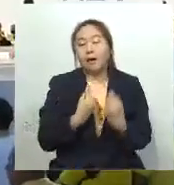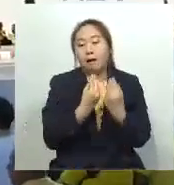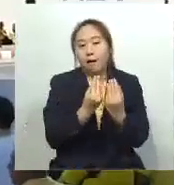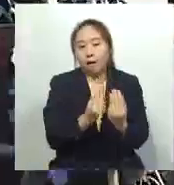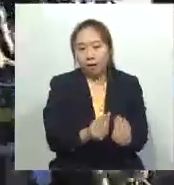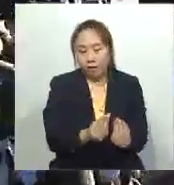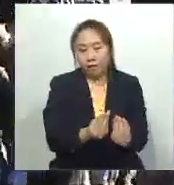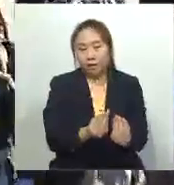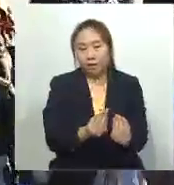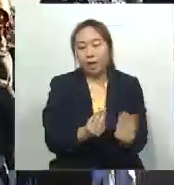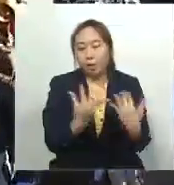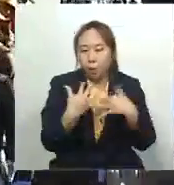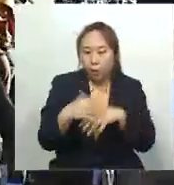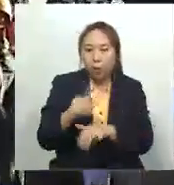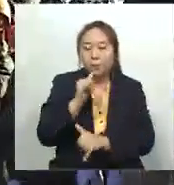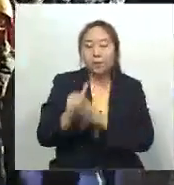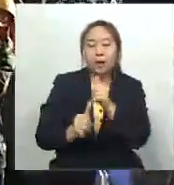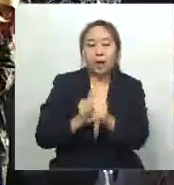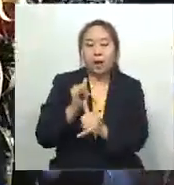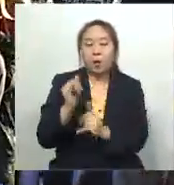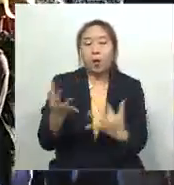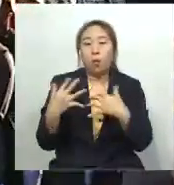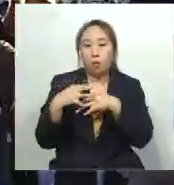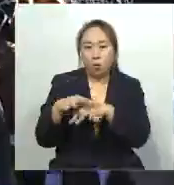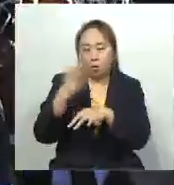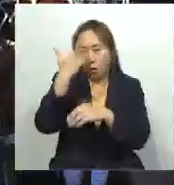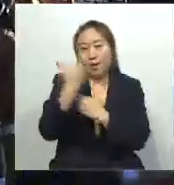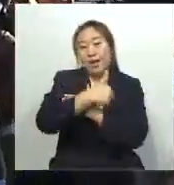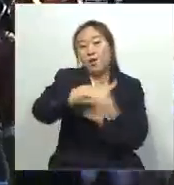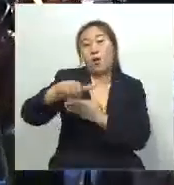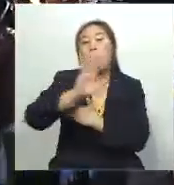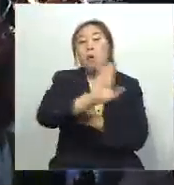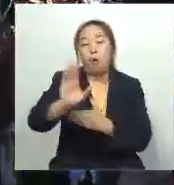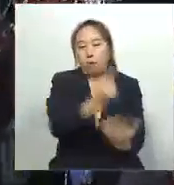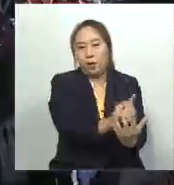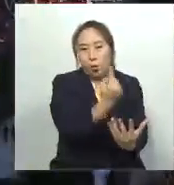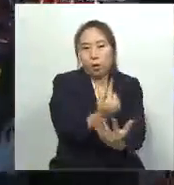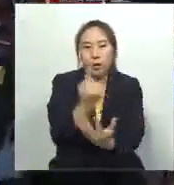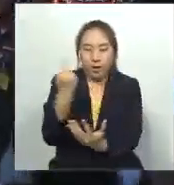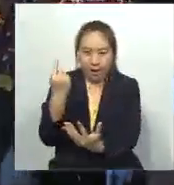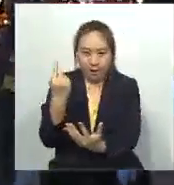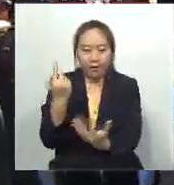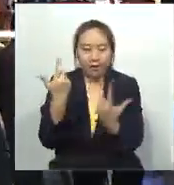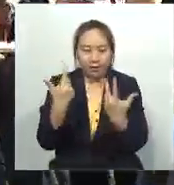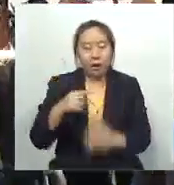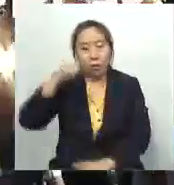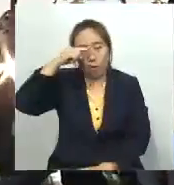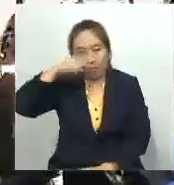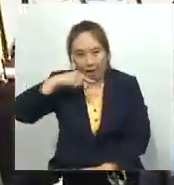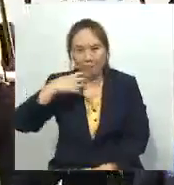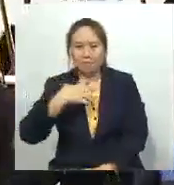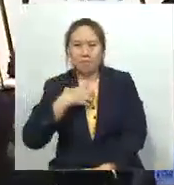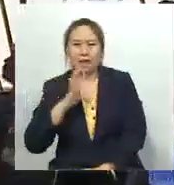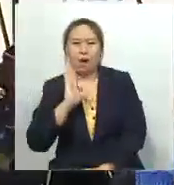านพระราชานุญาตให้เข้าร่วมพระราชพิธีในฐานะผู้แทนประเทศของตนแล้วกอบกับฝ่ายไทยไม่ประสงค์ที่จะรบก